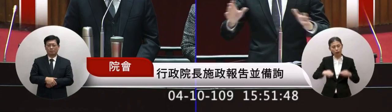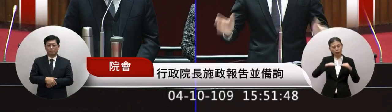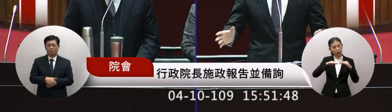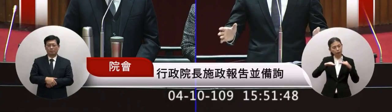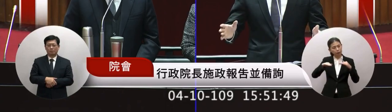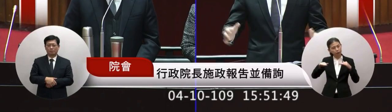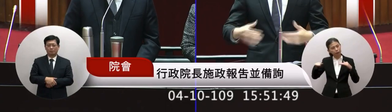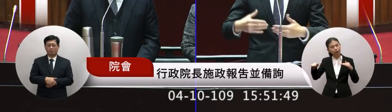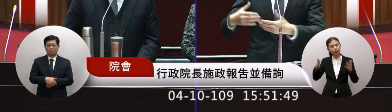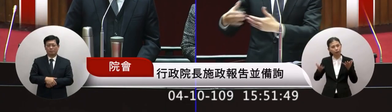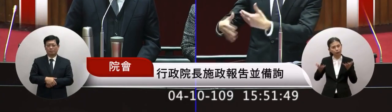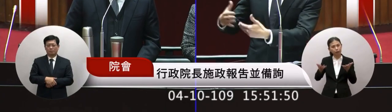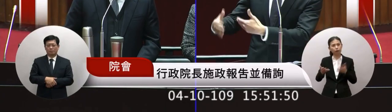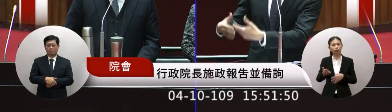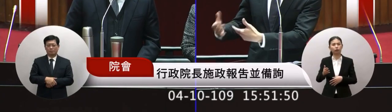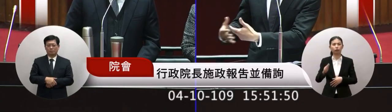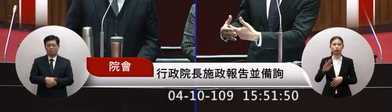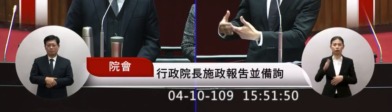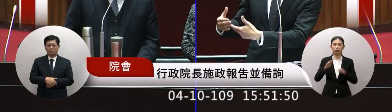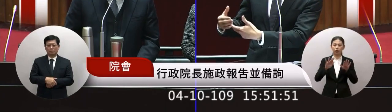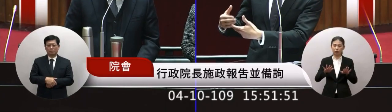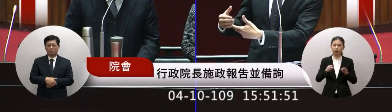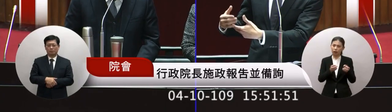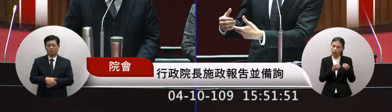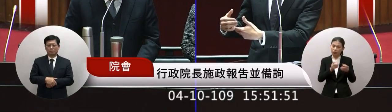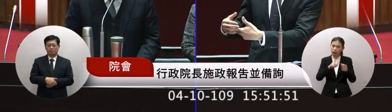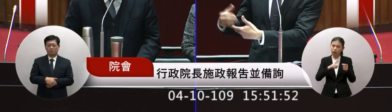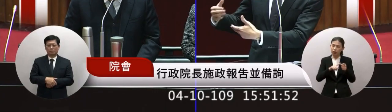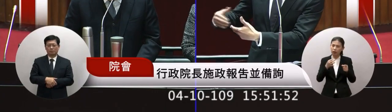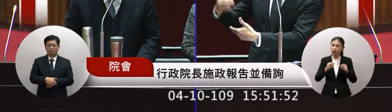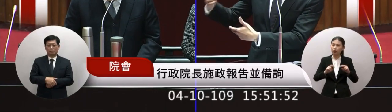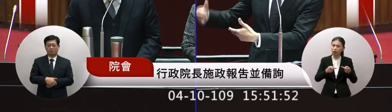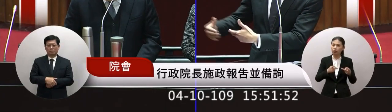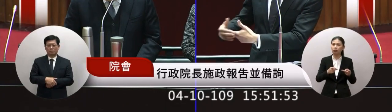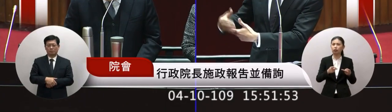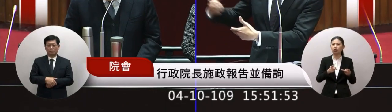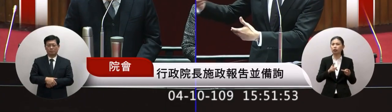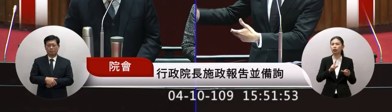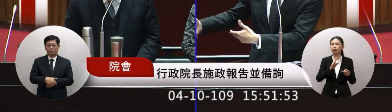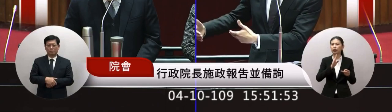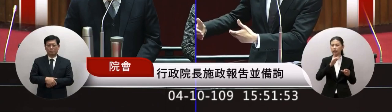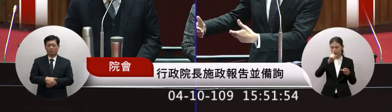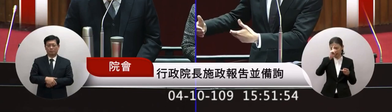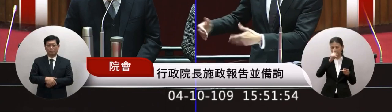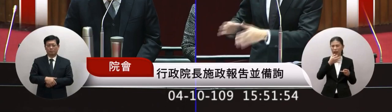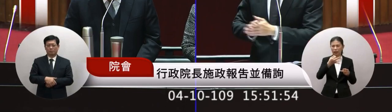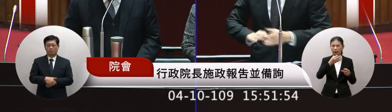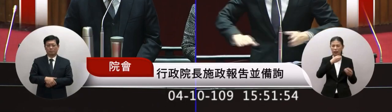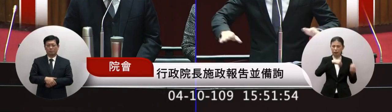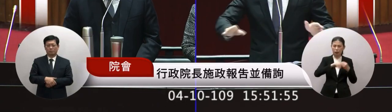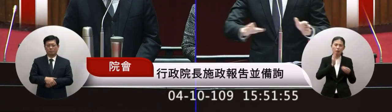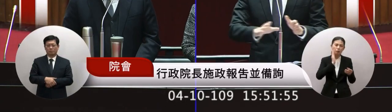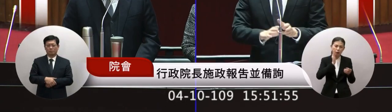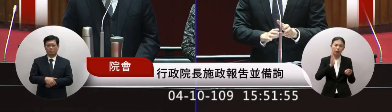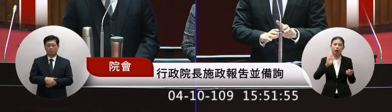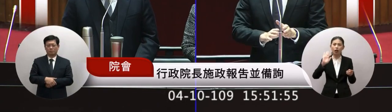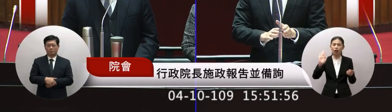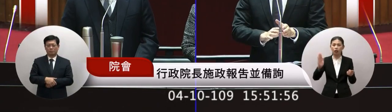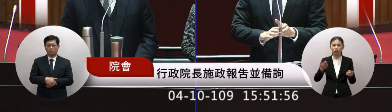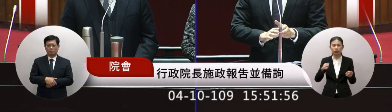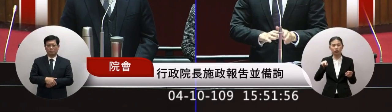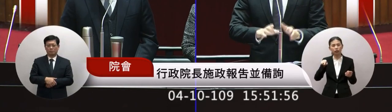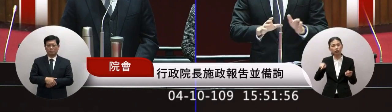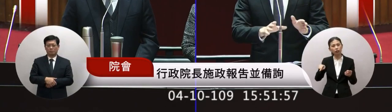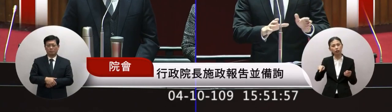最重要的。啊，但是咱即马大部分伫讨论这个年金的改革的时候，拢伫讲。要安怎维持这个财政的部分？但是较无去讲到这